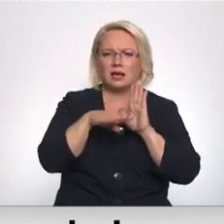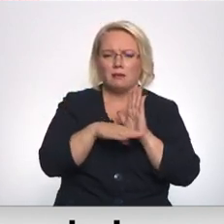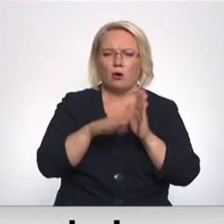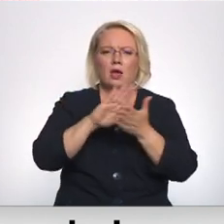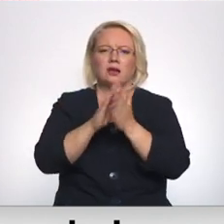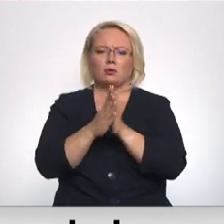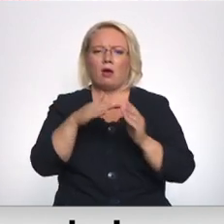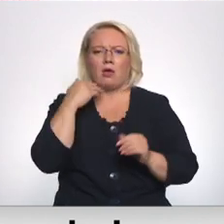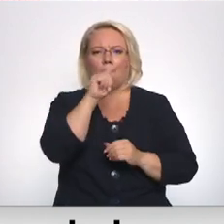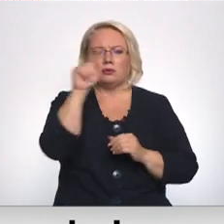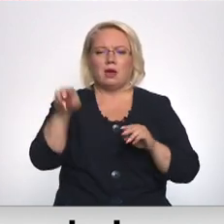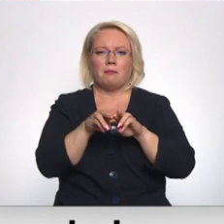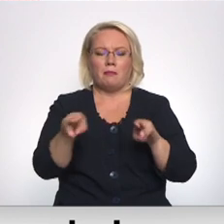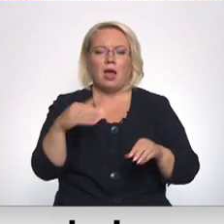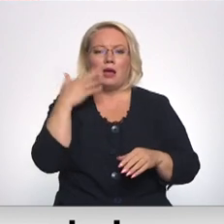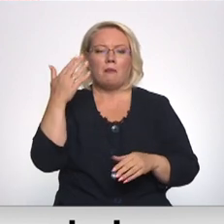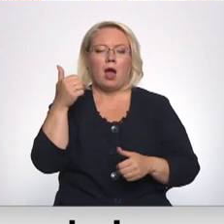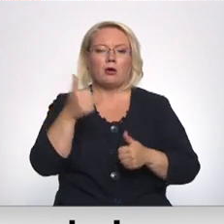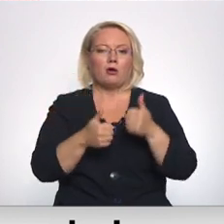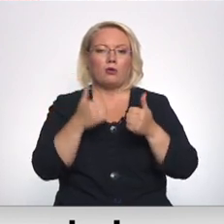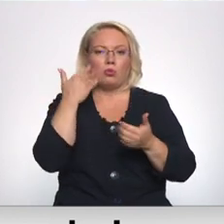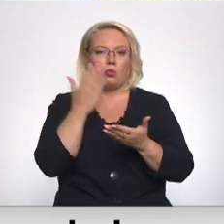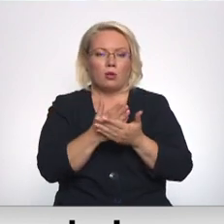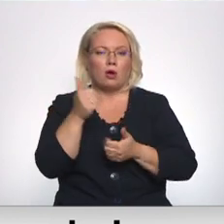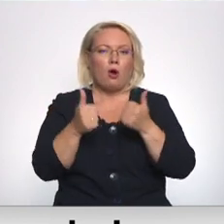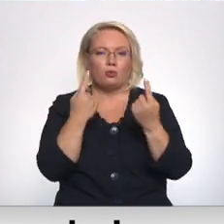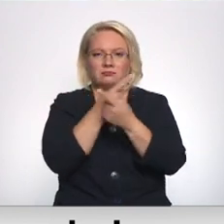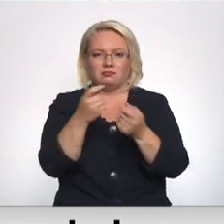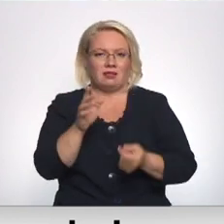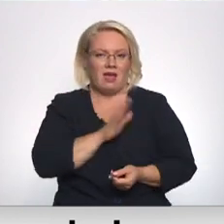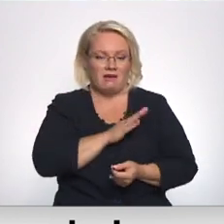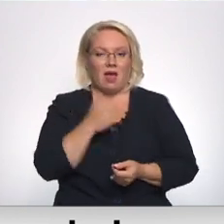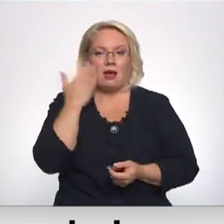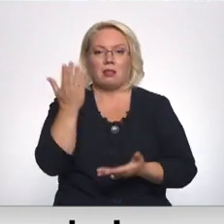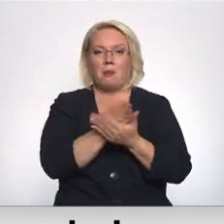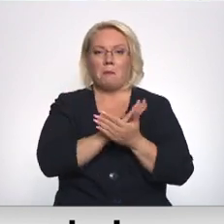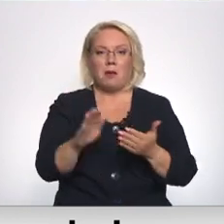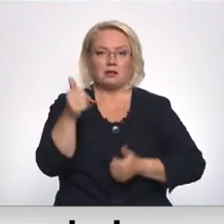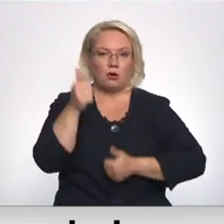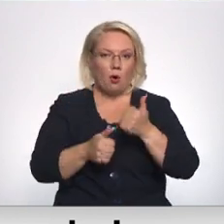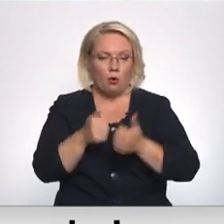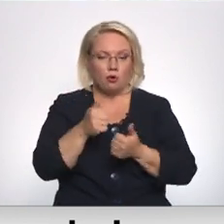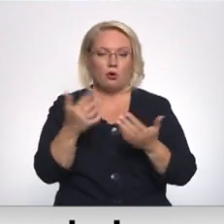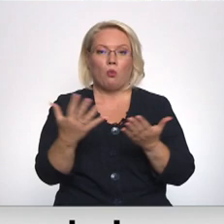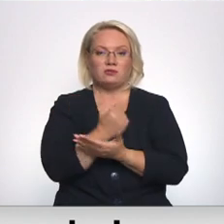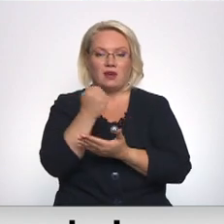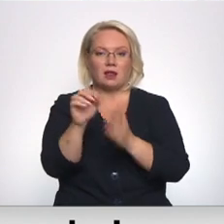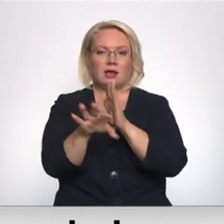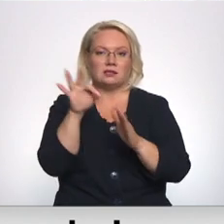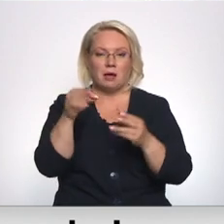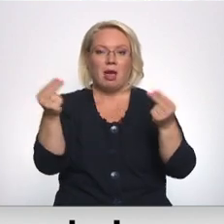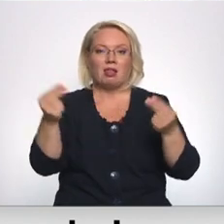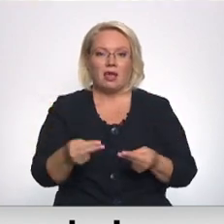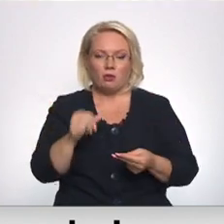ministrijām. Kamēr tas notika, konkursu izsludināt nevarēja. Vasarā izdevās pabeigt konkursu un uzvarētājs tika izraudzīts, bet līgumu